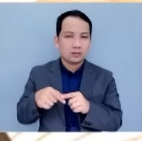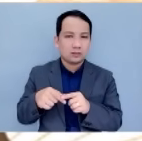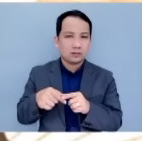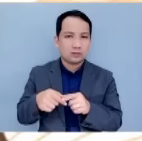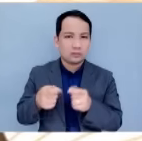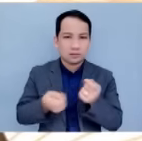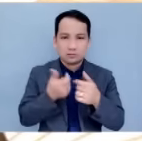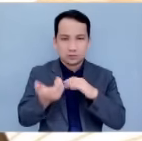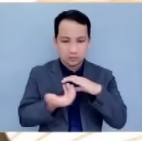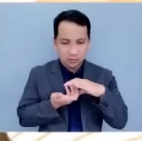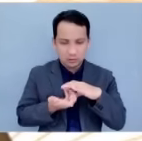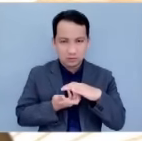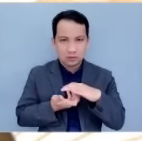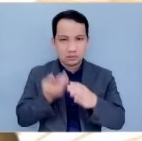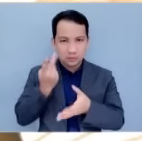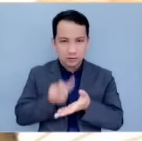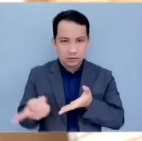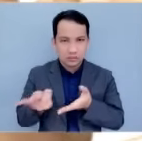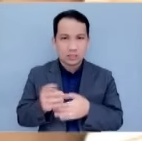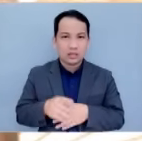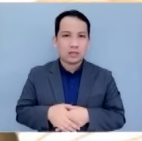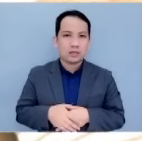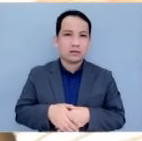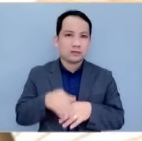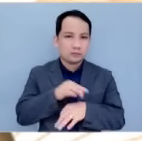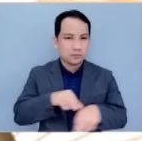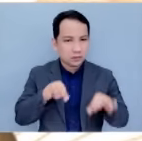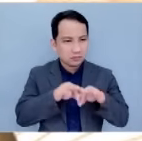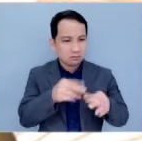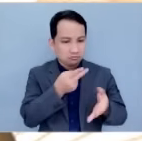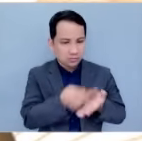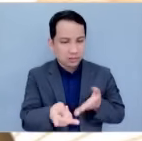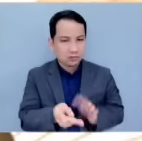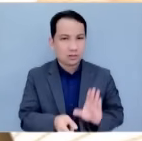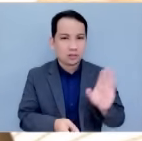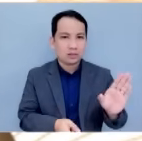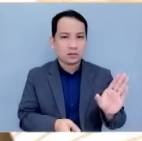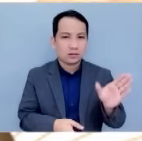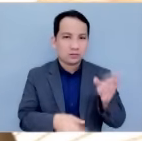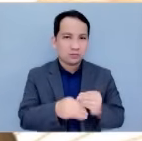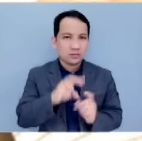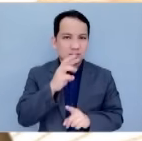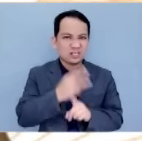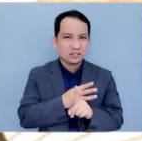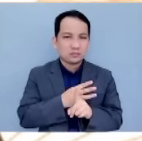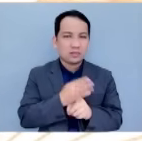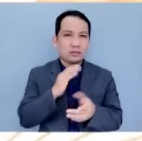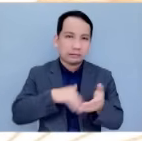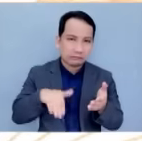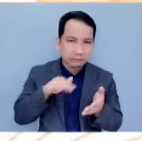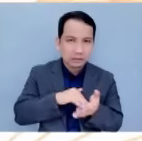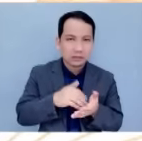kami bumabaksak. Okay, sa pagbumaksak sila, they're given either 6 months to retake the test. If they pass,